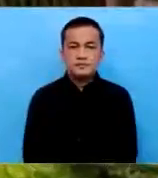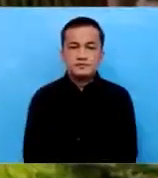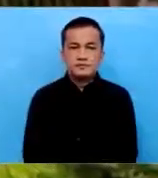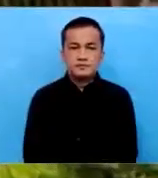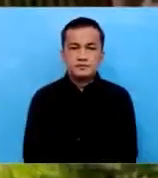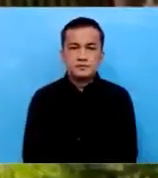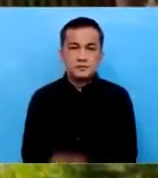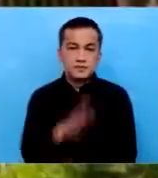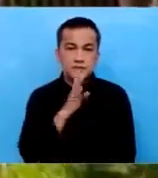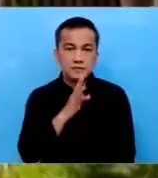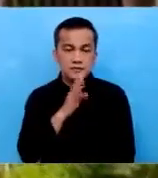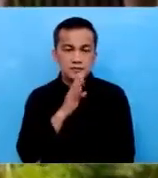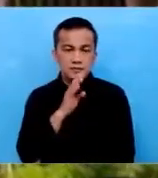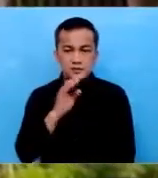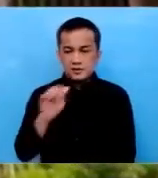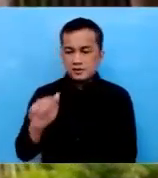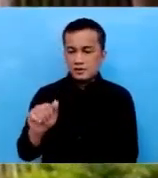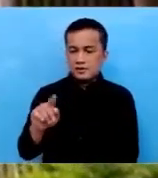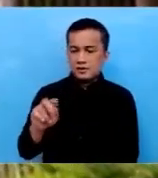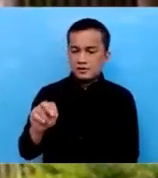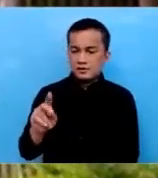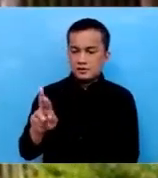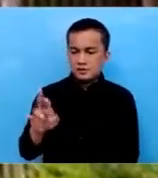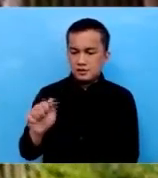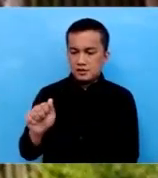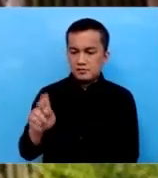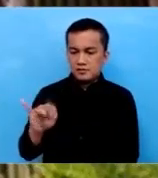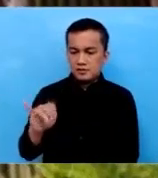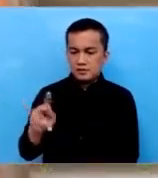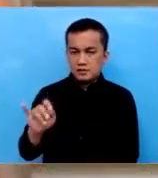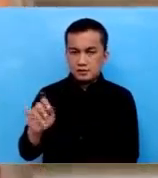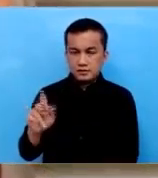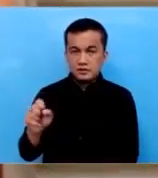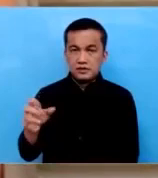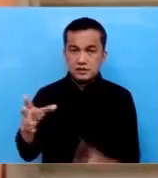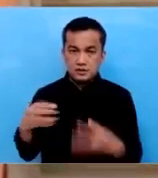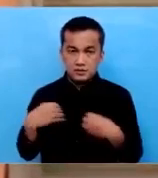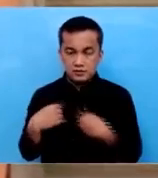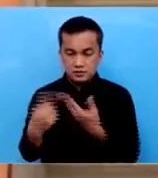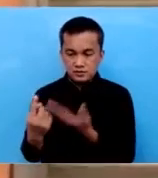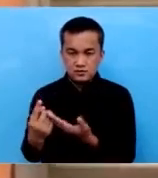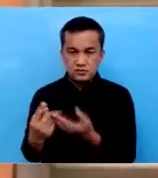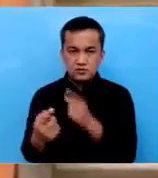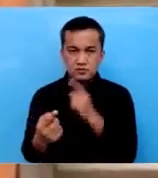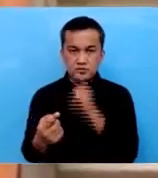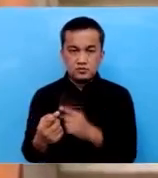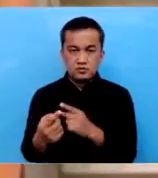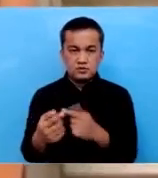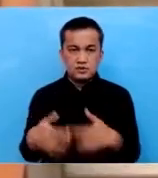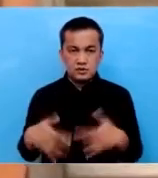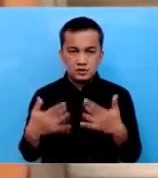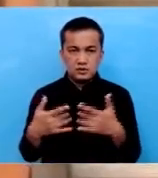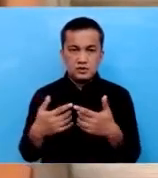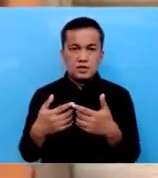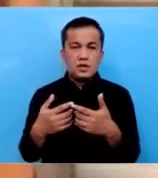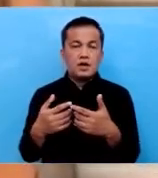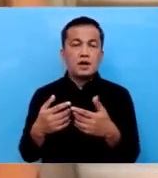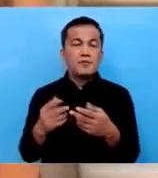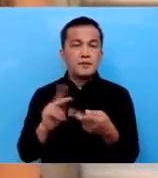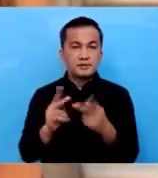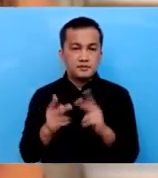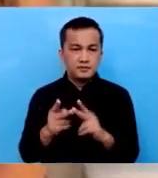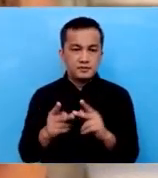Nagsalita na si Andrea Brillantes. Walang prenong inamin ng aktres na naging true to life ang love team nila ni